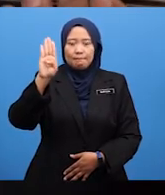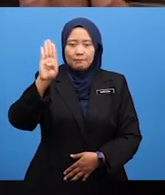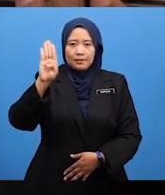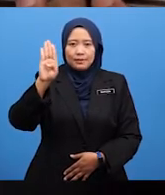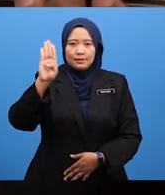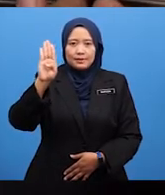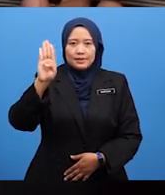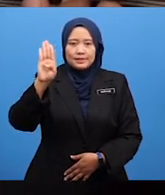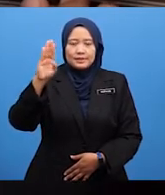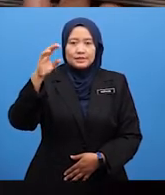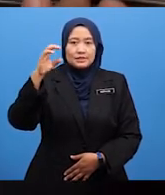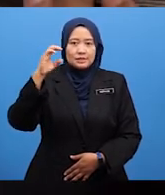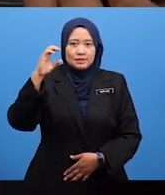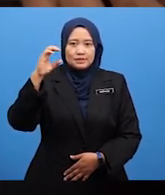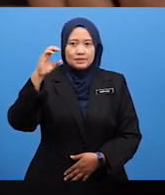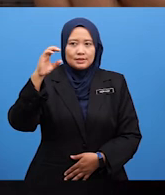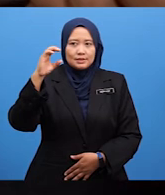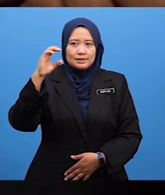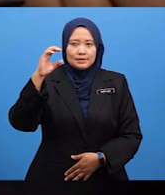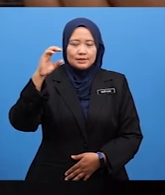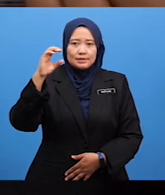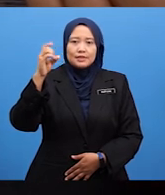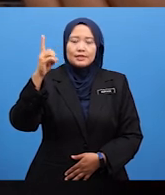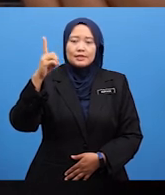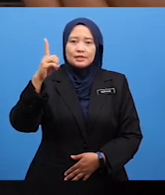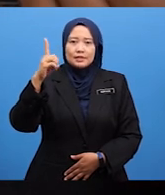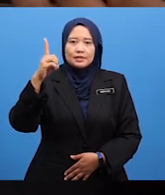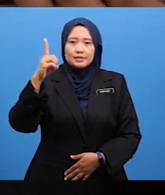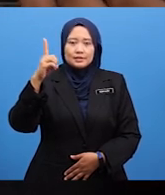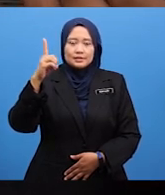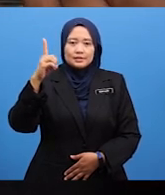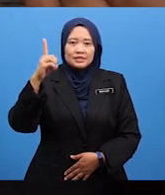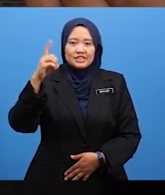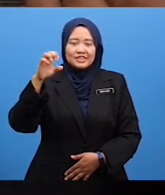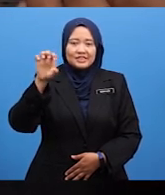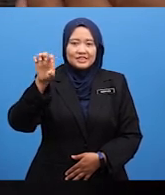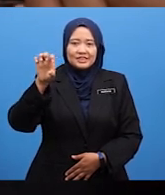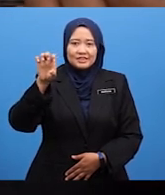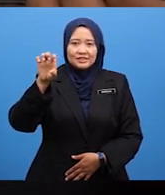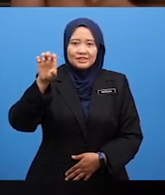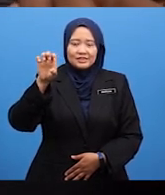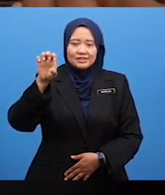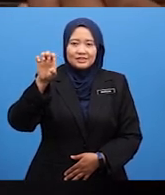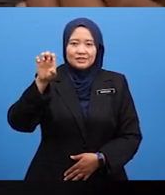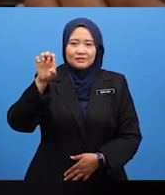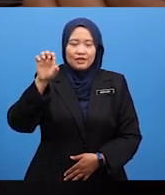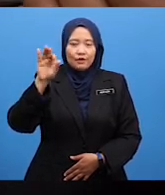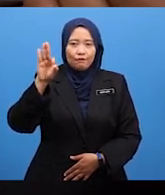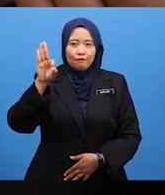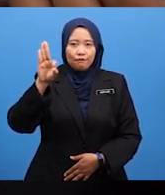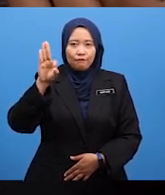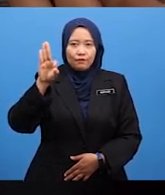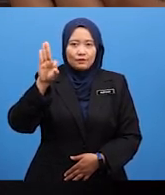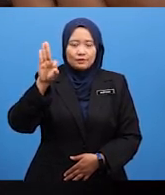B, kemudian note C, seterusnya note D, kemudian note E, dan